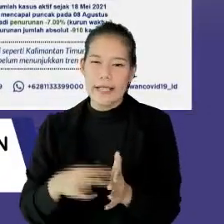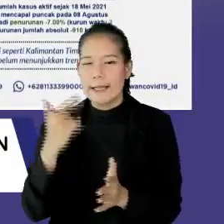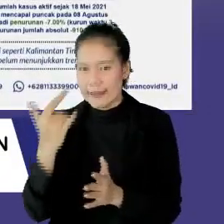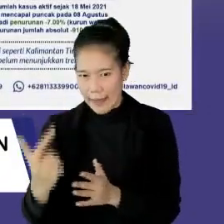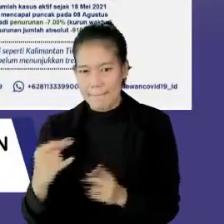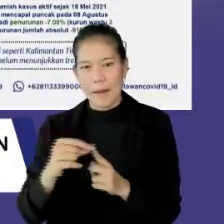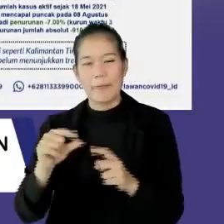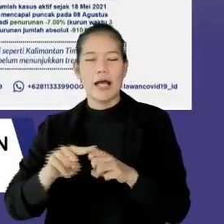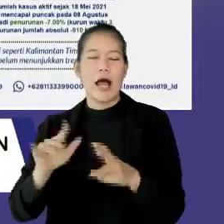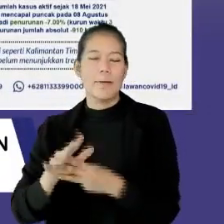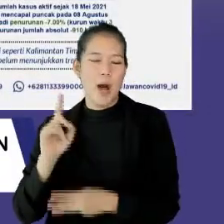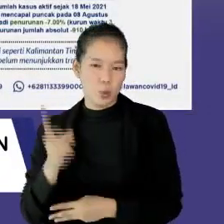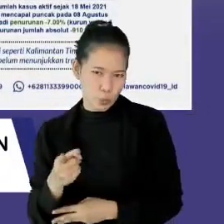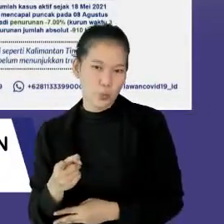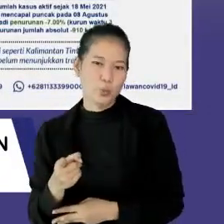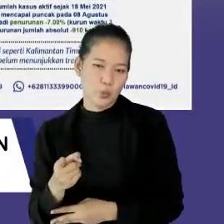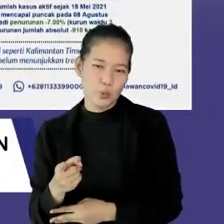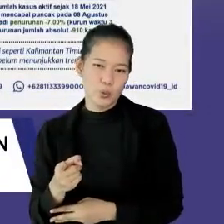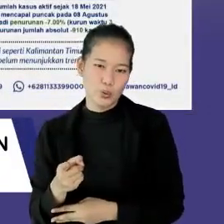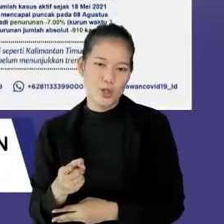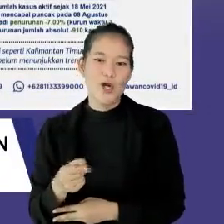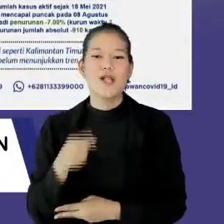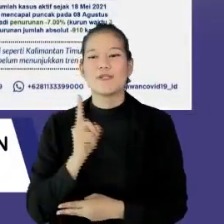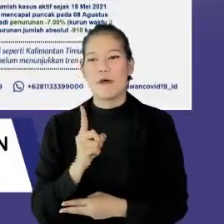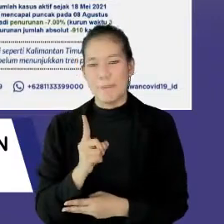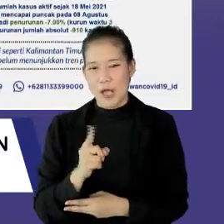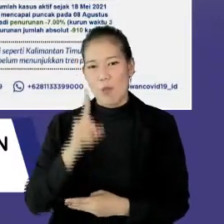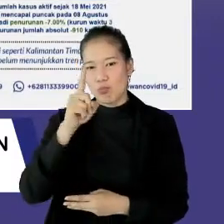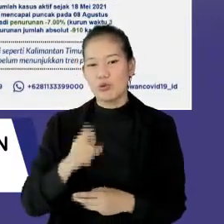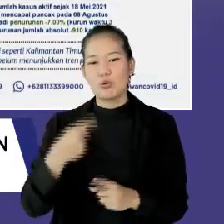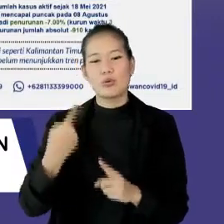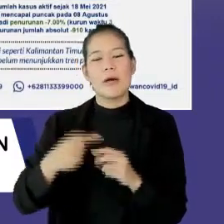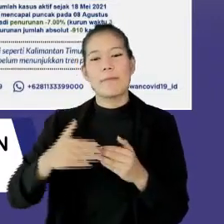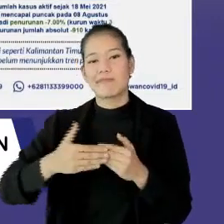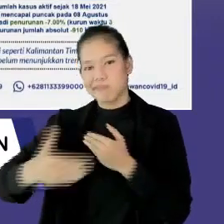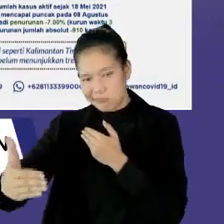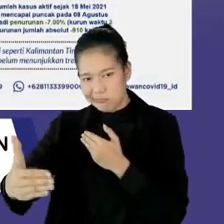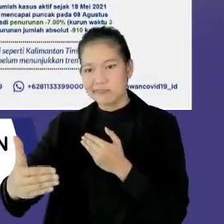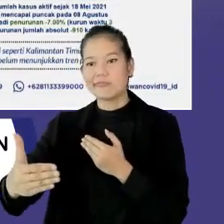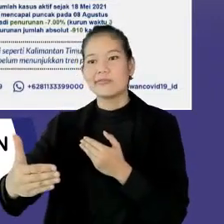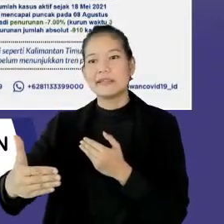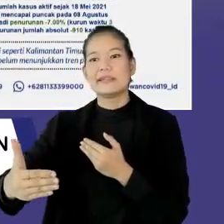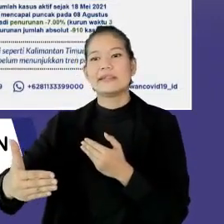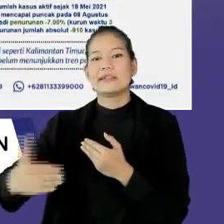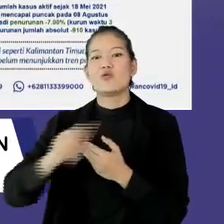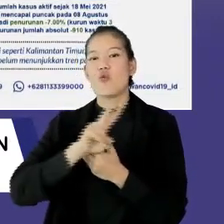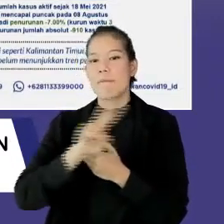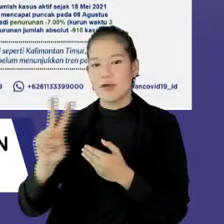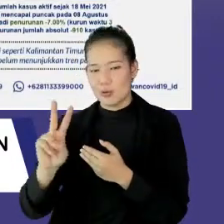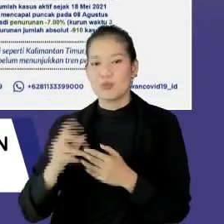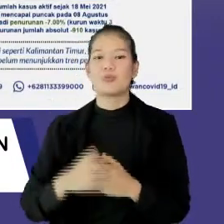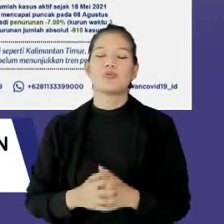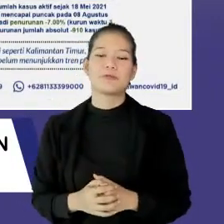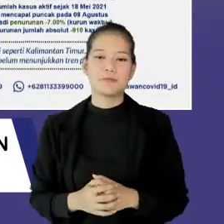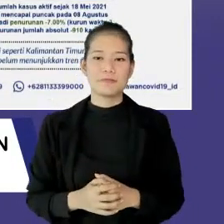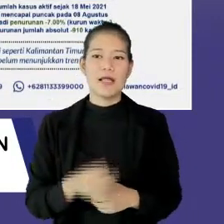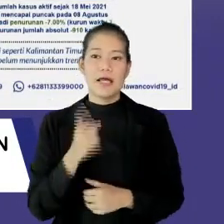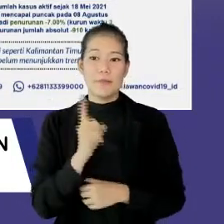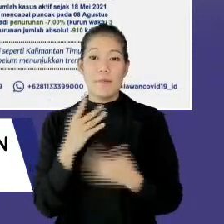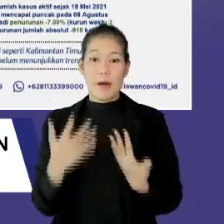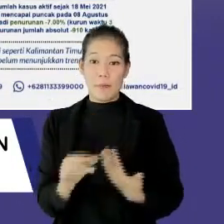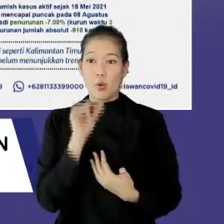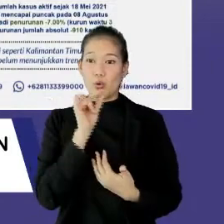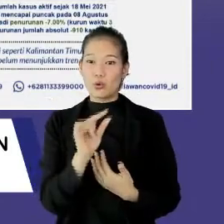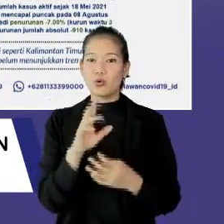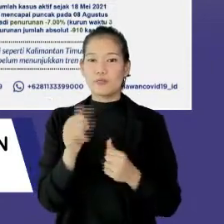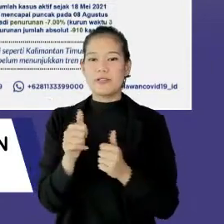dipertahankan. Kenapa memang PPKM level 4-nya masih perlu diperpanjang di luar Pulau Jawa 2 minggu gitu keputusannya, karena agar